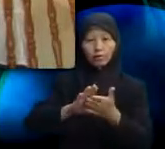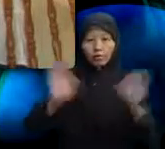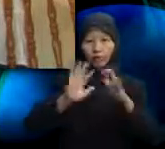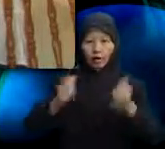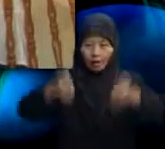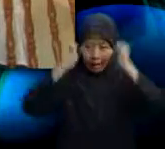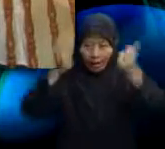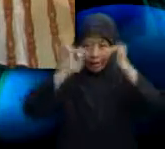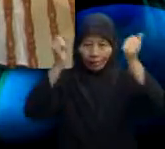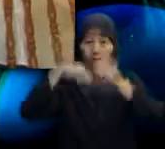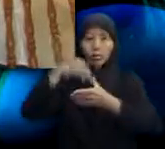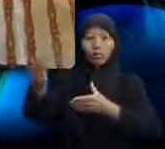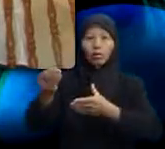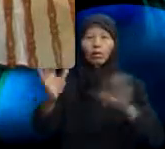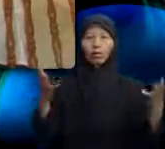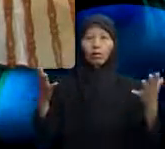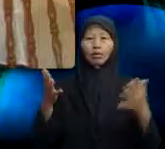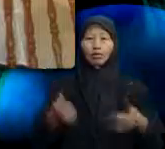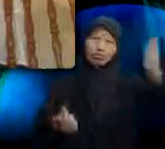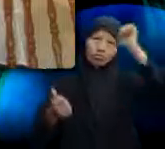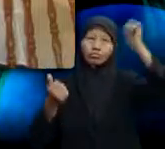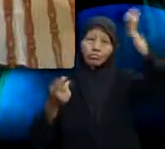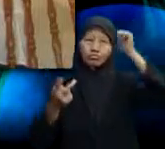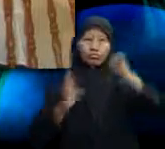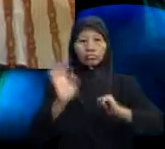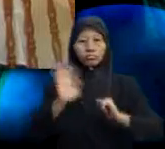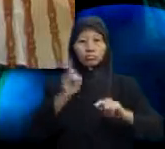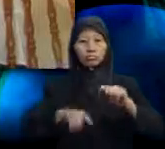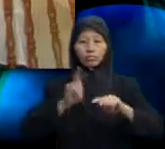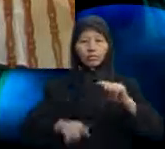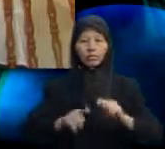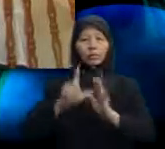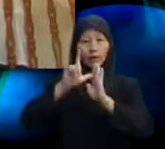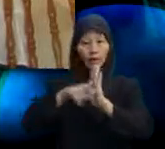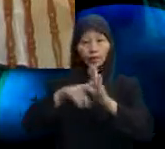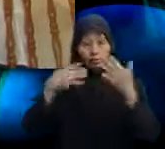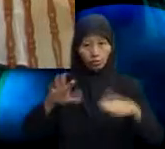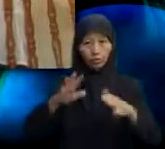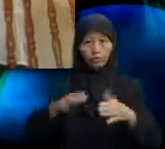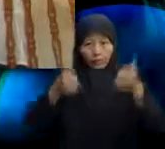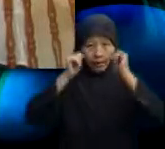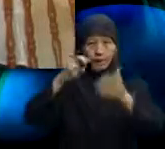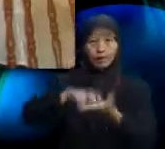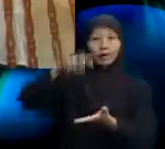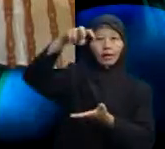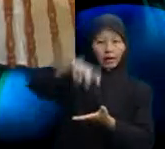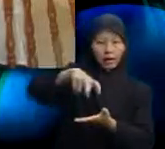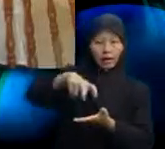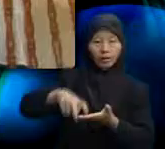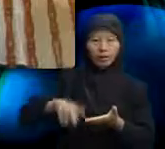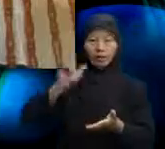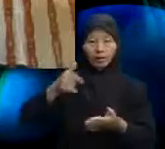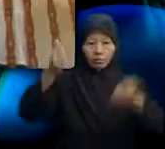Elakkan mandi kerbau yang hanya mencelup badan ke dalam air sahaja. Kemudian terus naik. Mandi